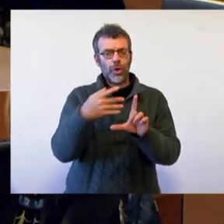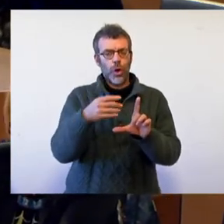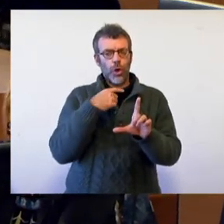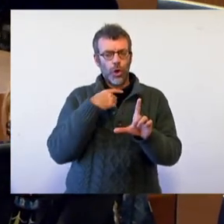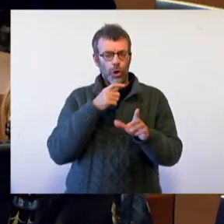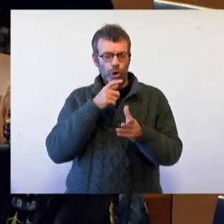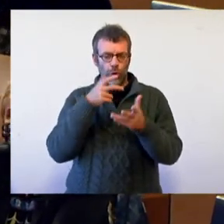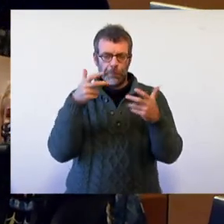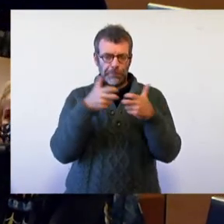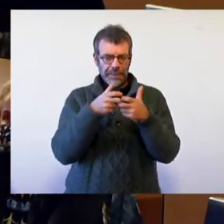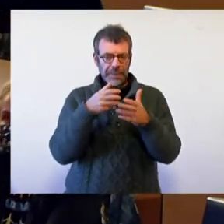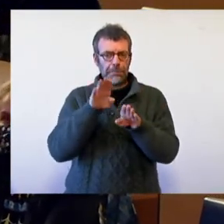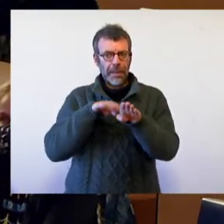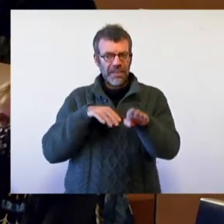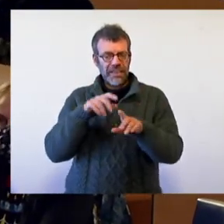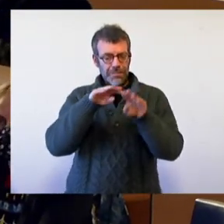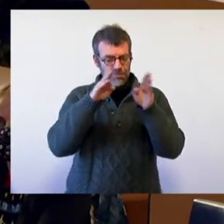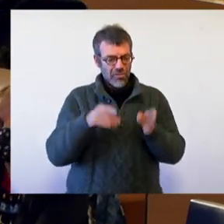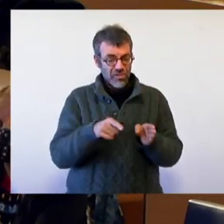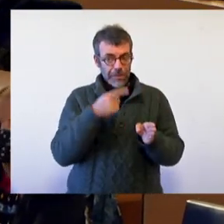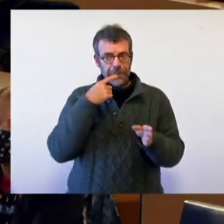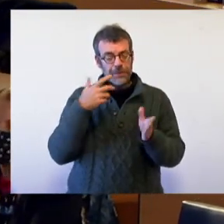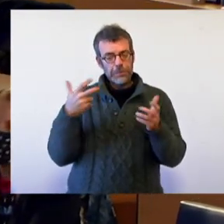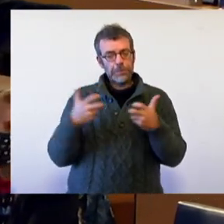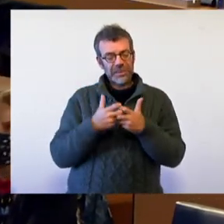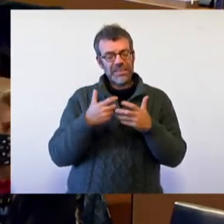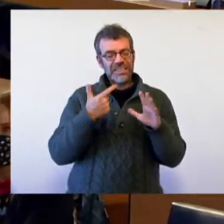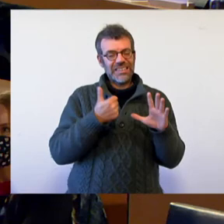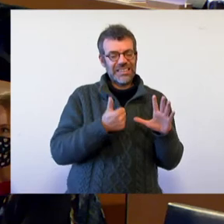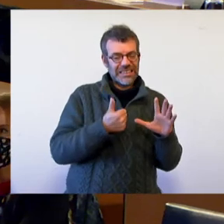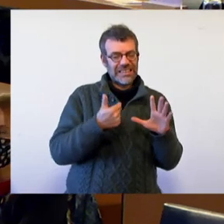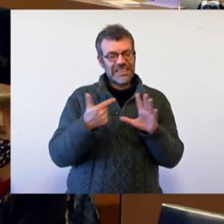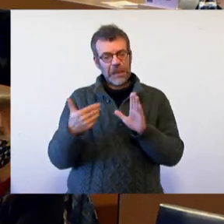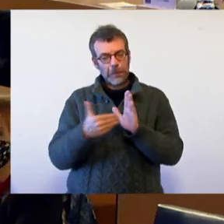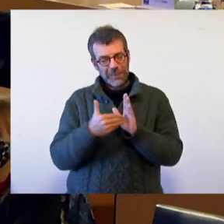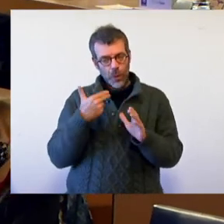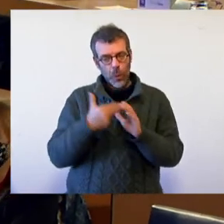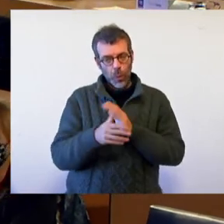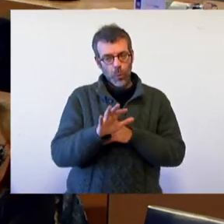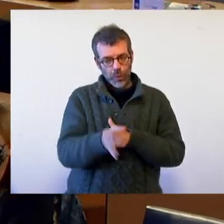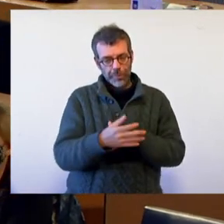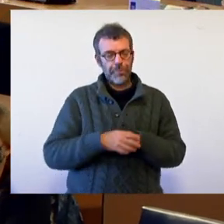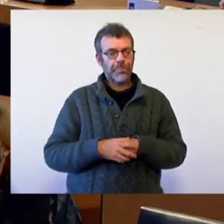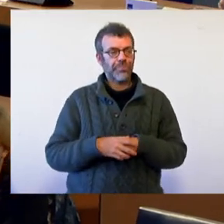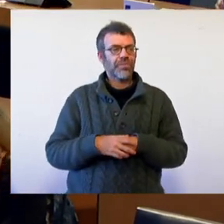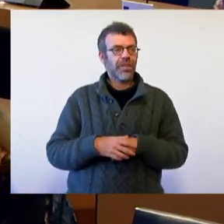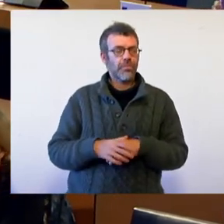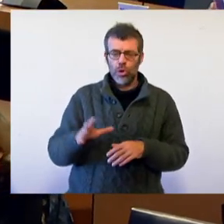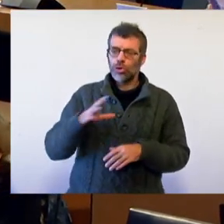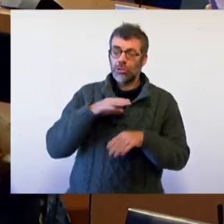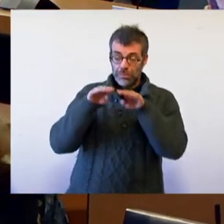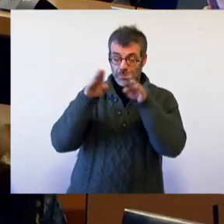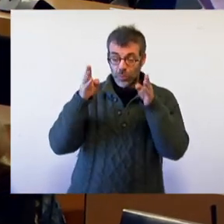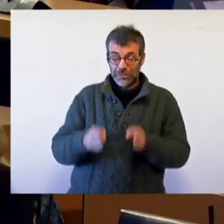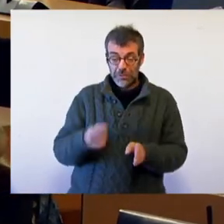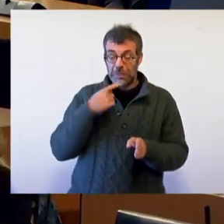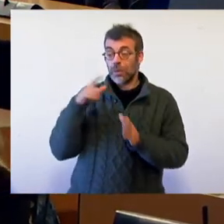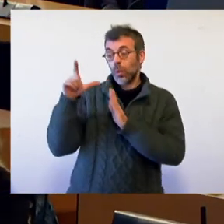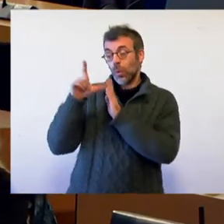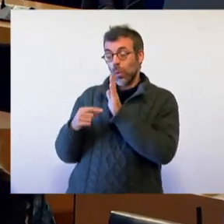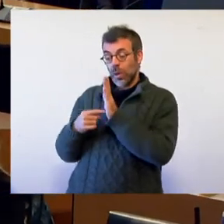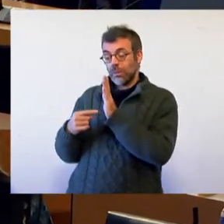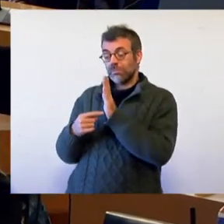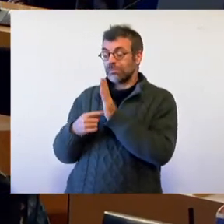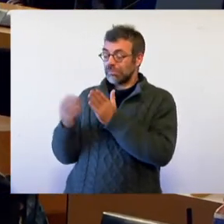d'un horodateur. Il y a des horodateurs. Alors effectivement, la législation quand même nous oblige à ce qu'il y